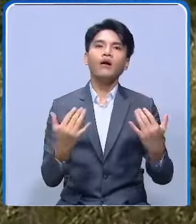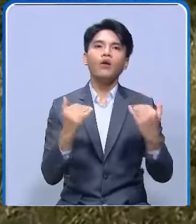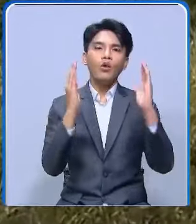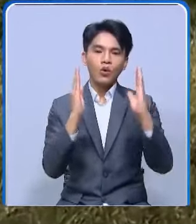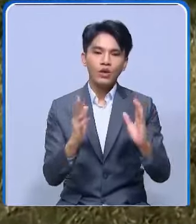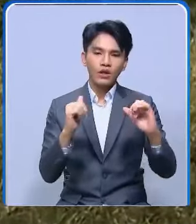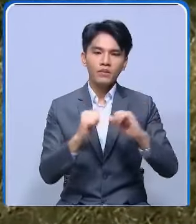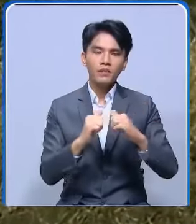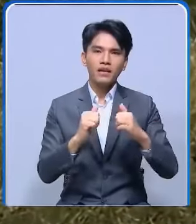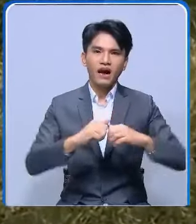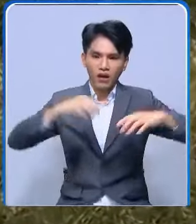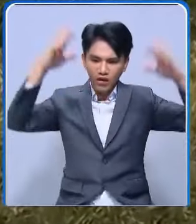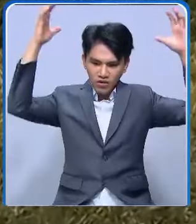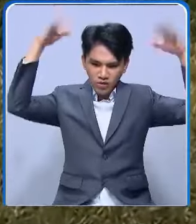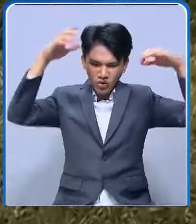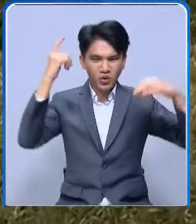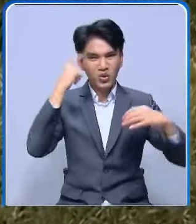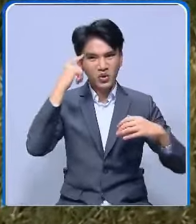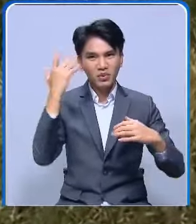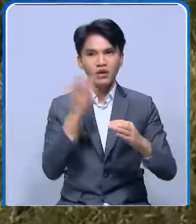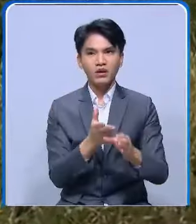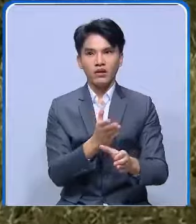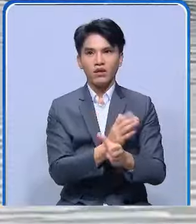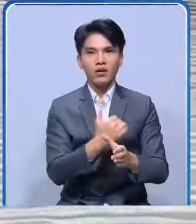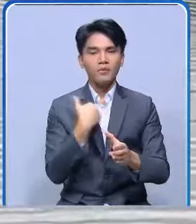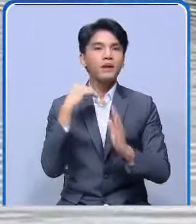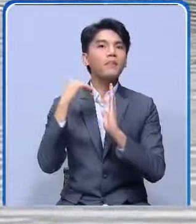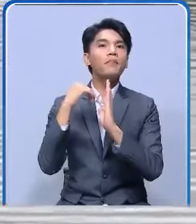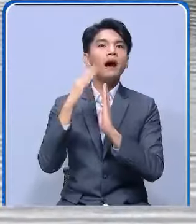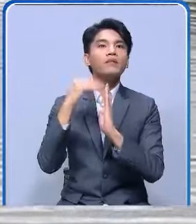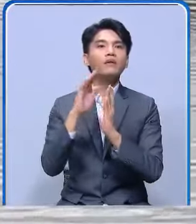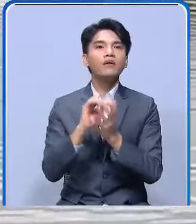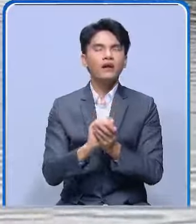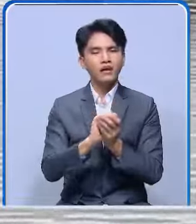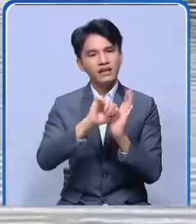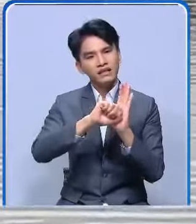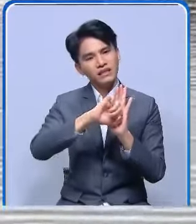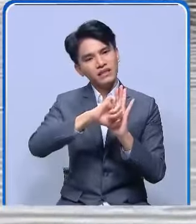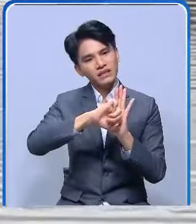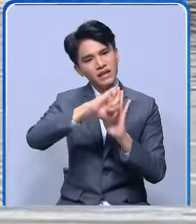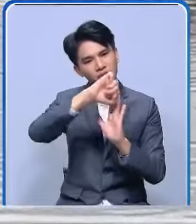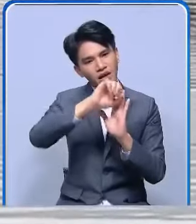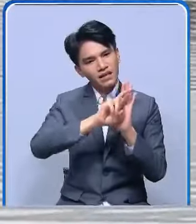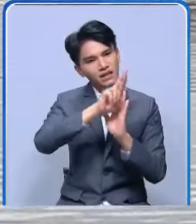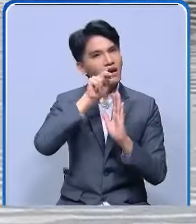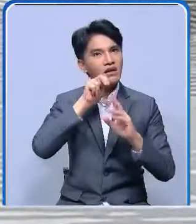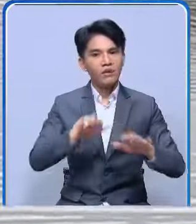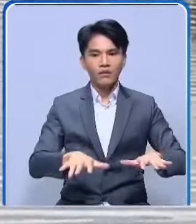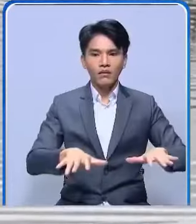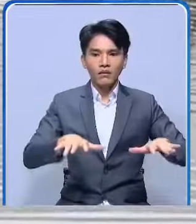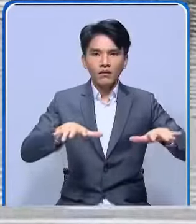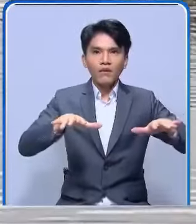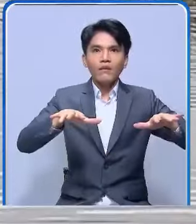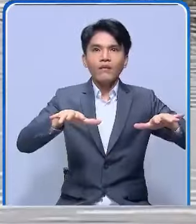ยู่แล้วอะไรอย่างเงี้ย ใครจะไปคิดล่ะครับวันก่อนนะที่พื้นที่ภาคเหนือนะฮะเชียงรายเชียงใหม่น้ำท่วมอยู่เลยนะครับแล้วก็ห